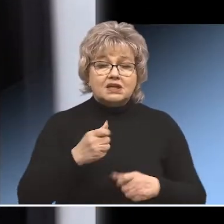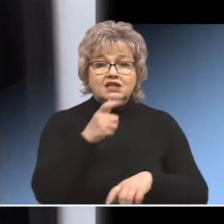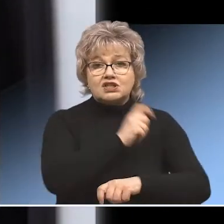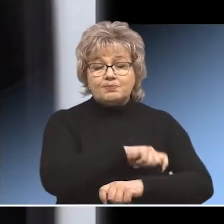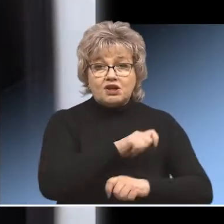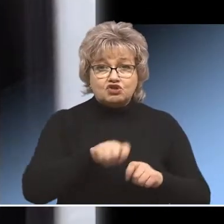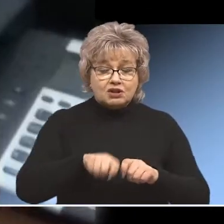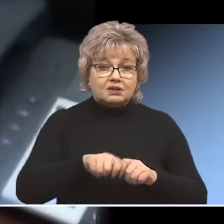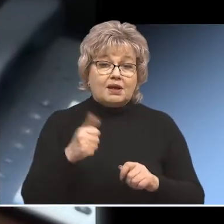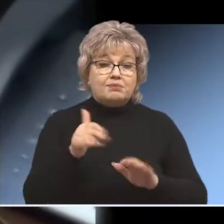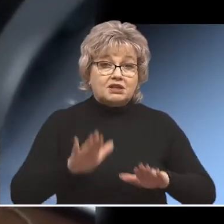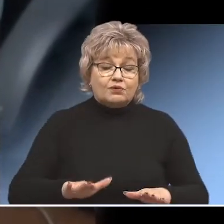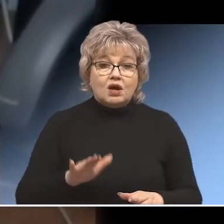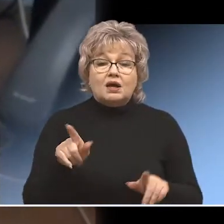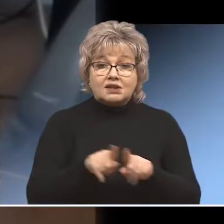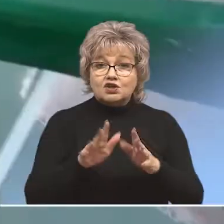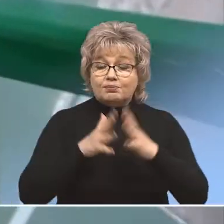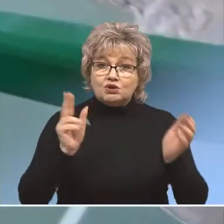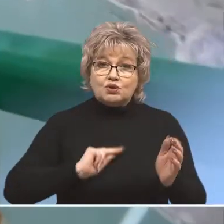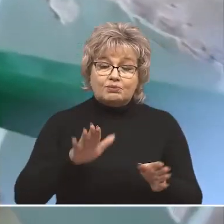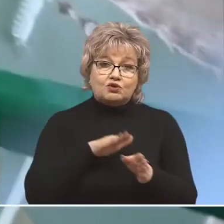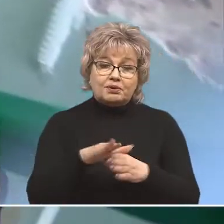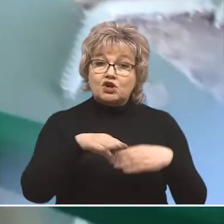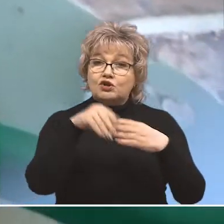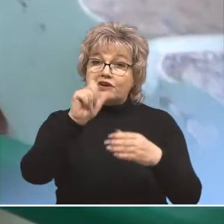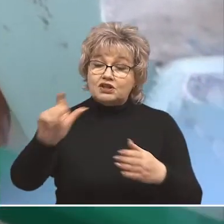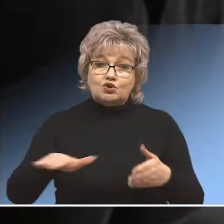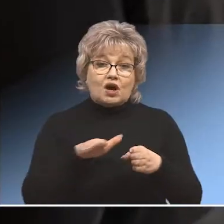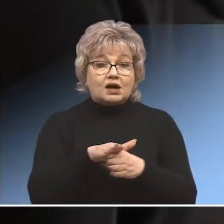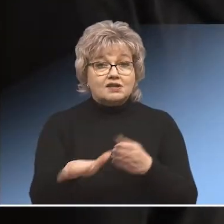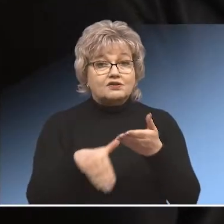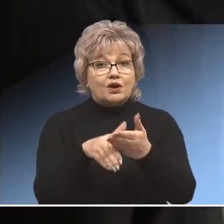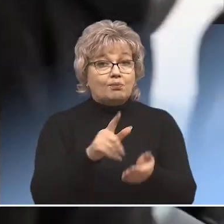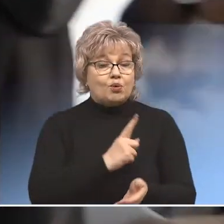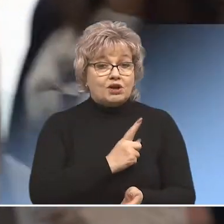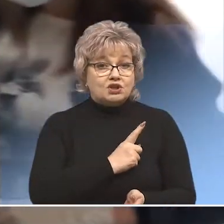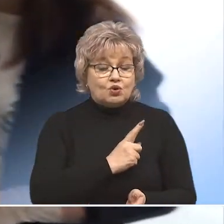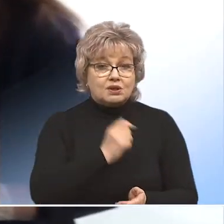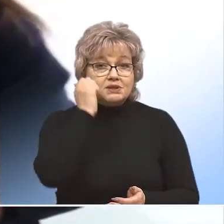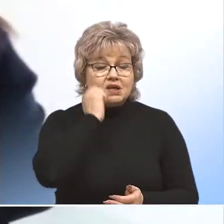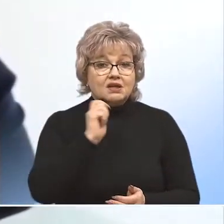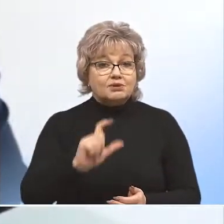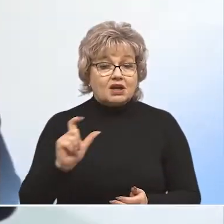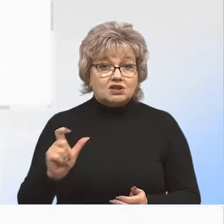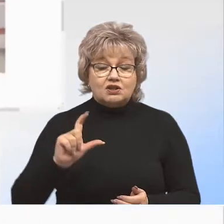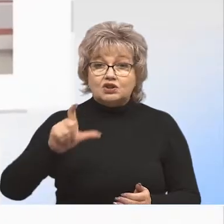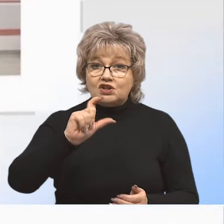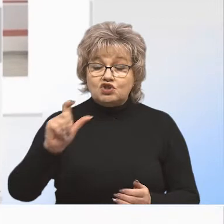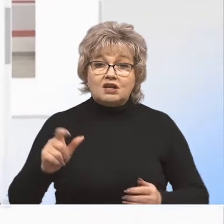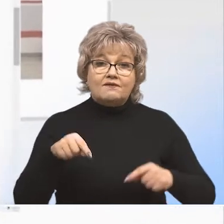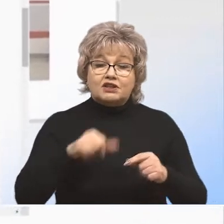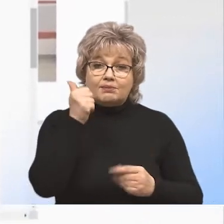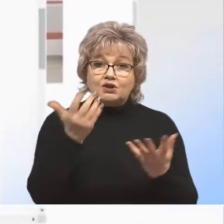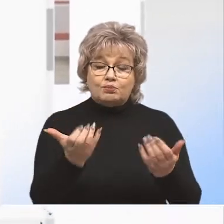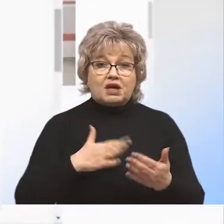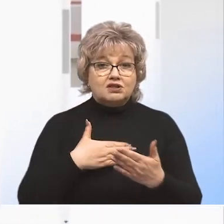диспетчеры круглосуточно на передовой. А также большую работу ведут волонтеры, оказывая помощь одиноким и престарелым гражданам. Дончане в этом